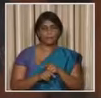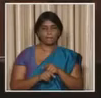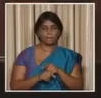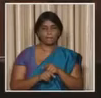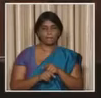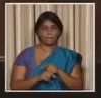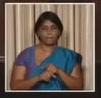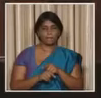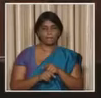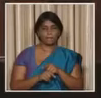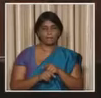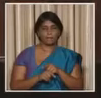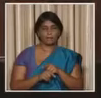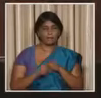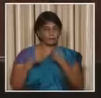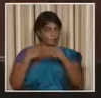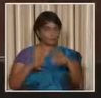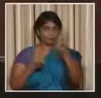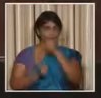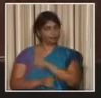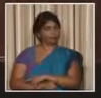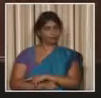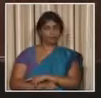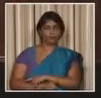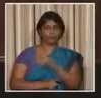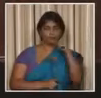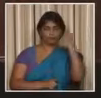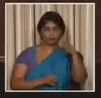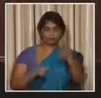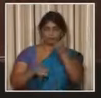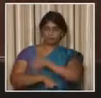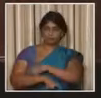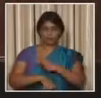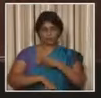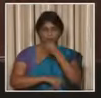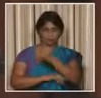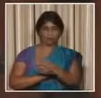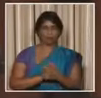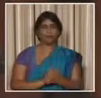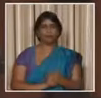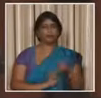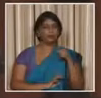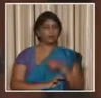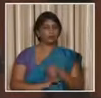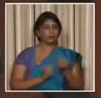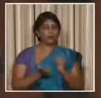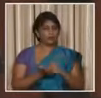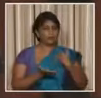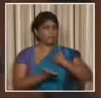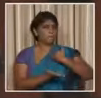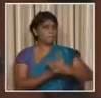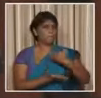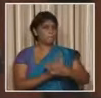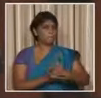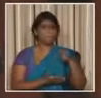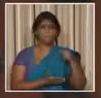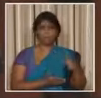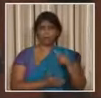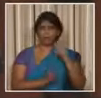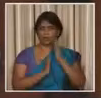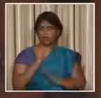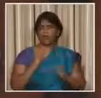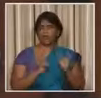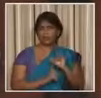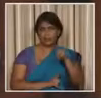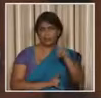honorable member's speech. After honorable member's speech I'll give you time. Okay. මේ අවස්ථාවේ මේ දිගින් දිගටම බාධා කරන මේ ඇත්තම මේ ඇමතිවරු